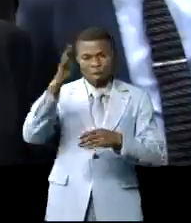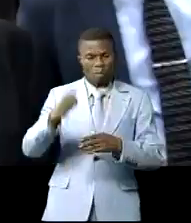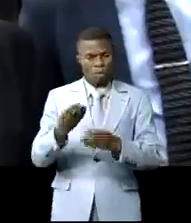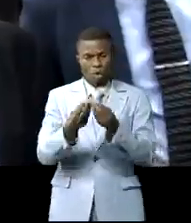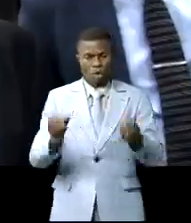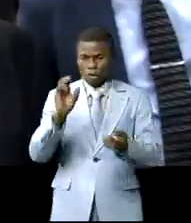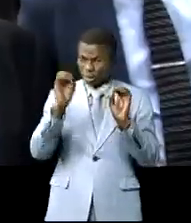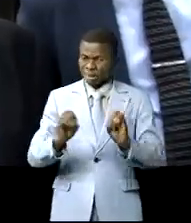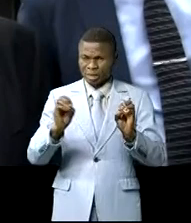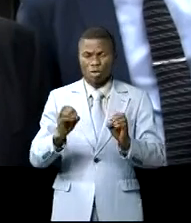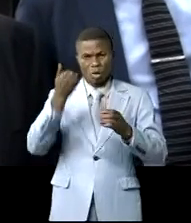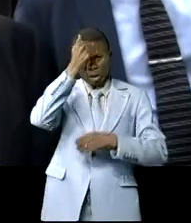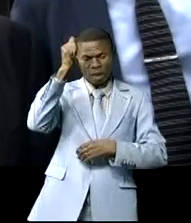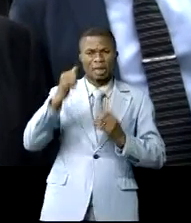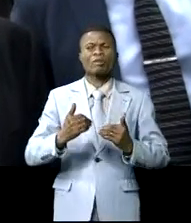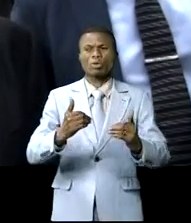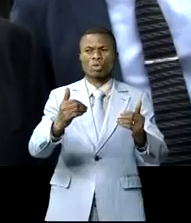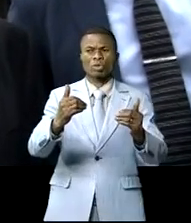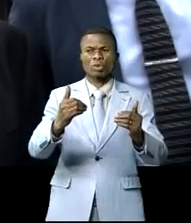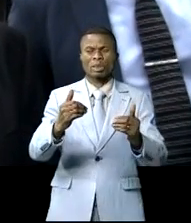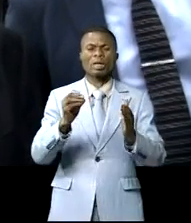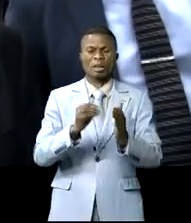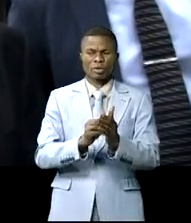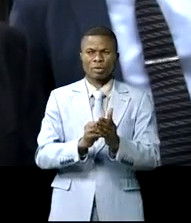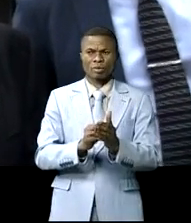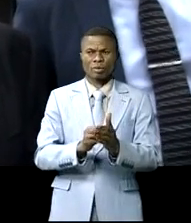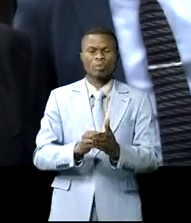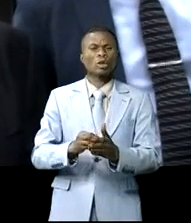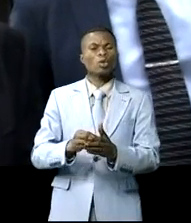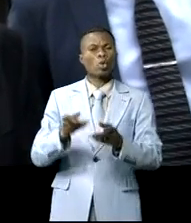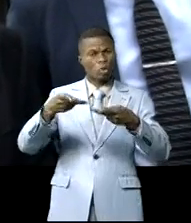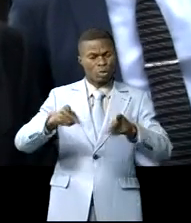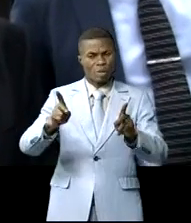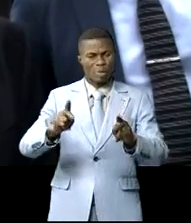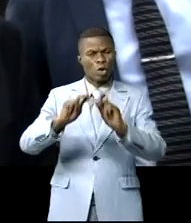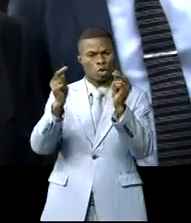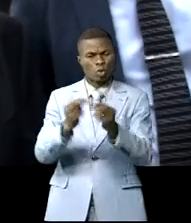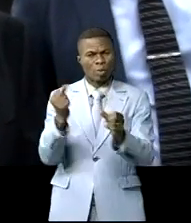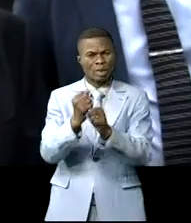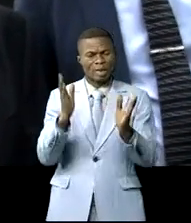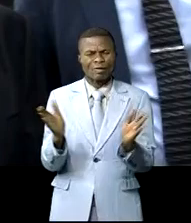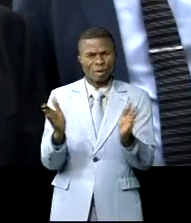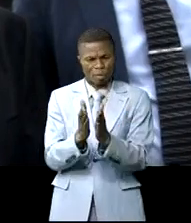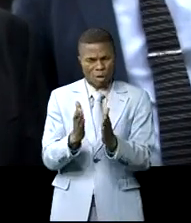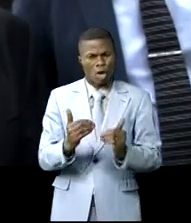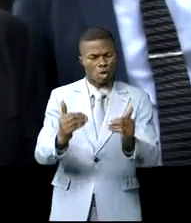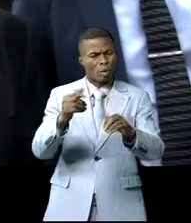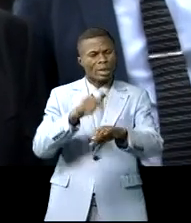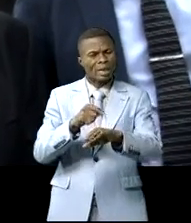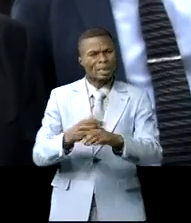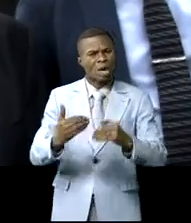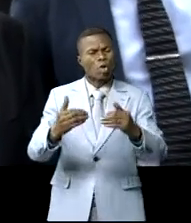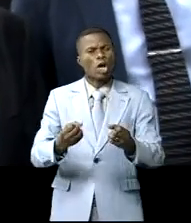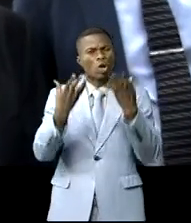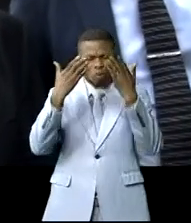va continuer. Nous avons donné un service minimum aujourd'hui. Pour combien de temps, ça je ne sais pas.